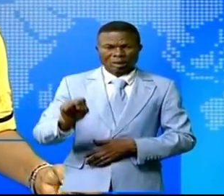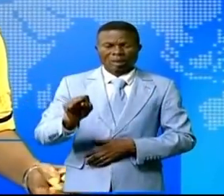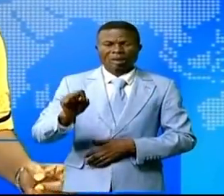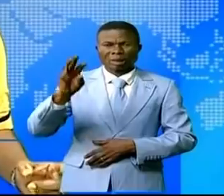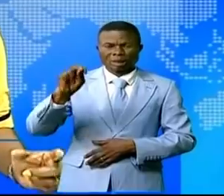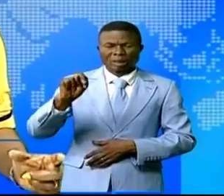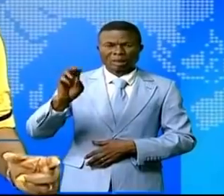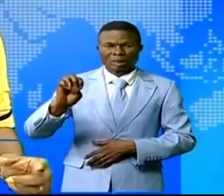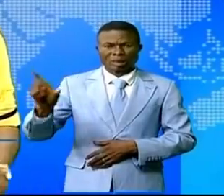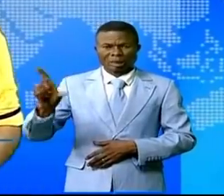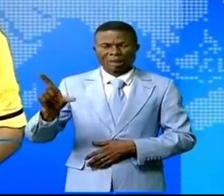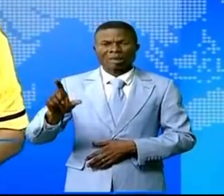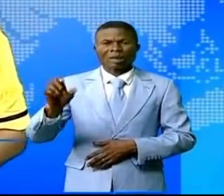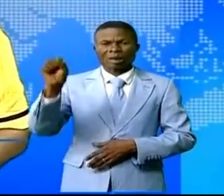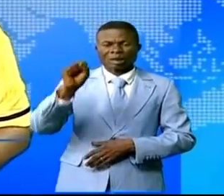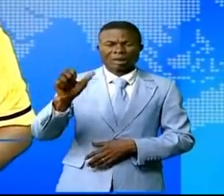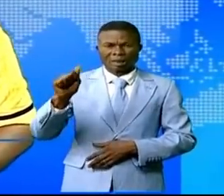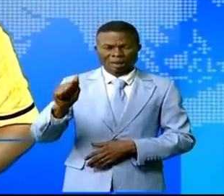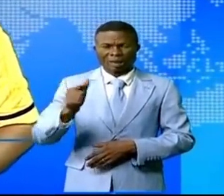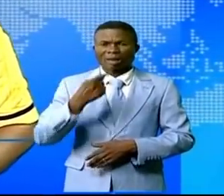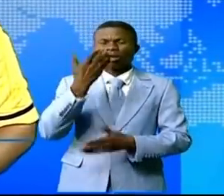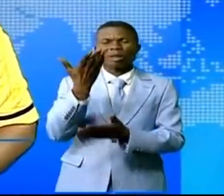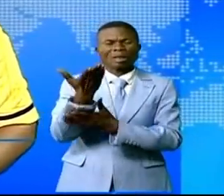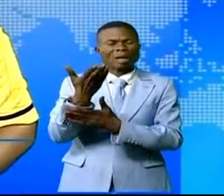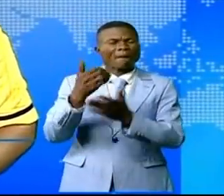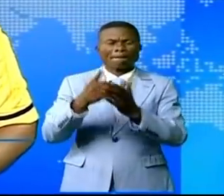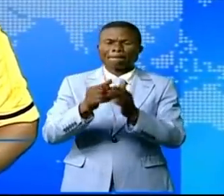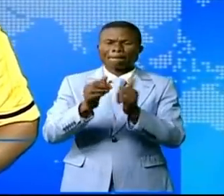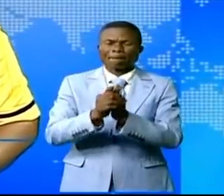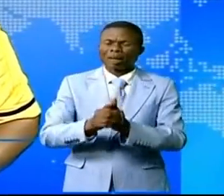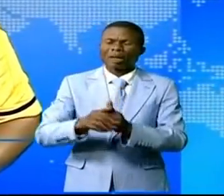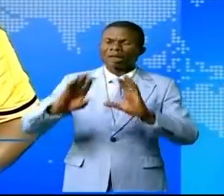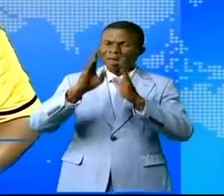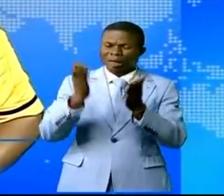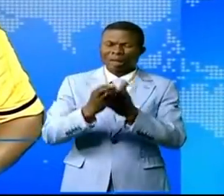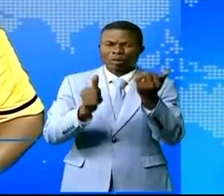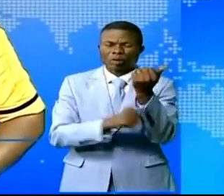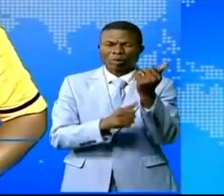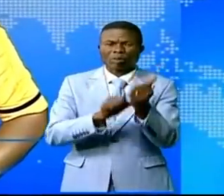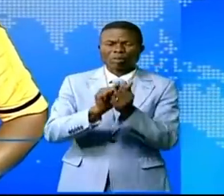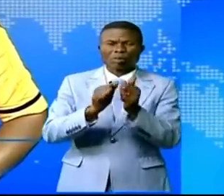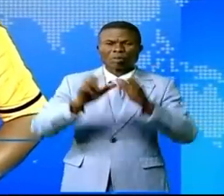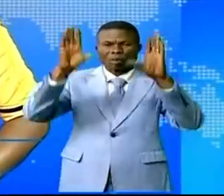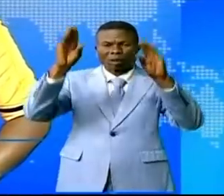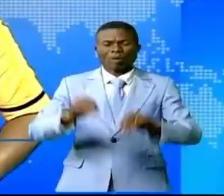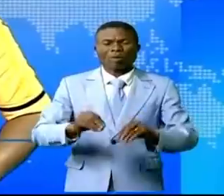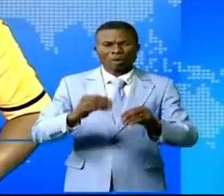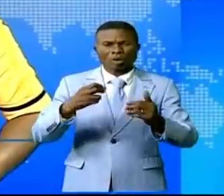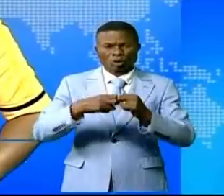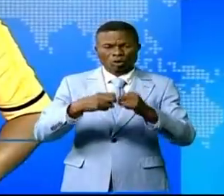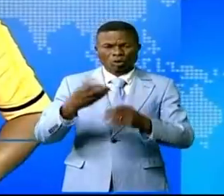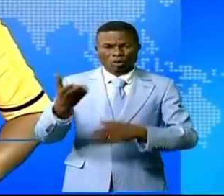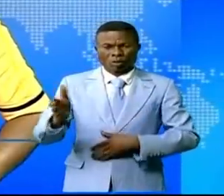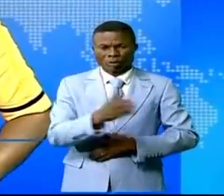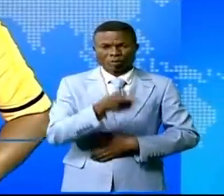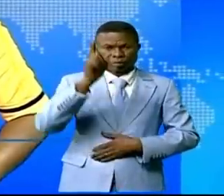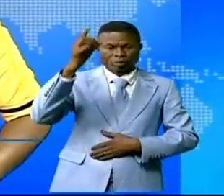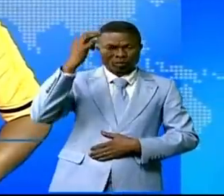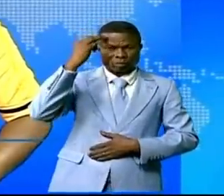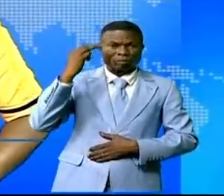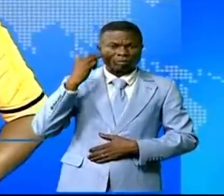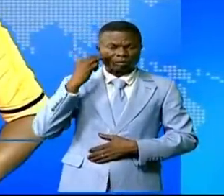la SNEL SA présente ses excuses pour ce désagrément. Le Premier